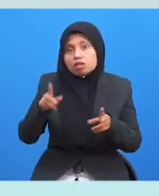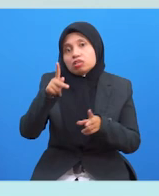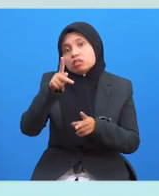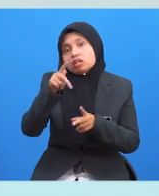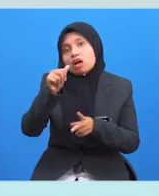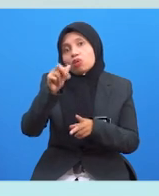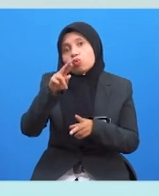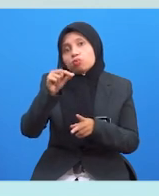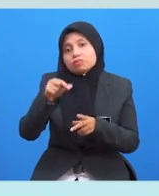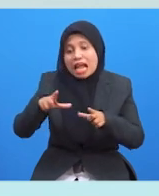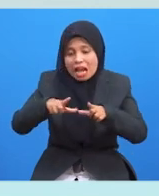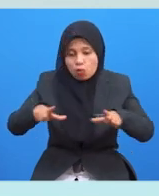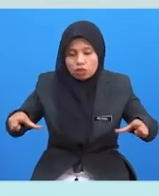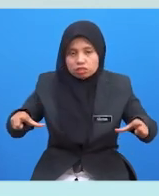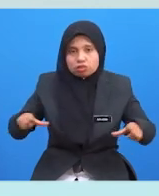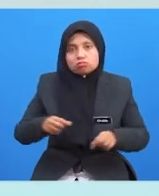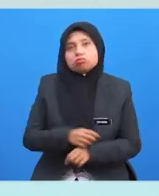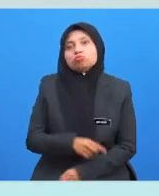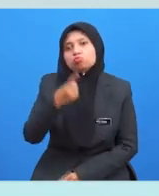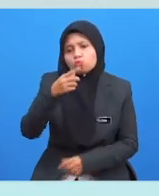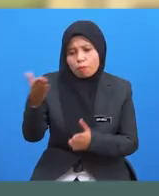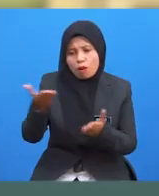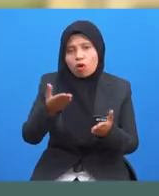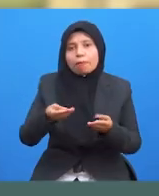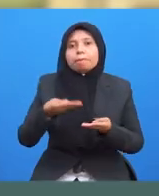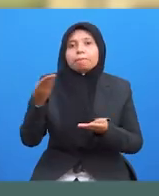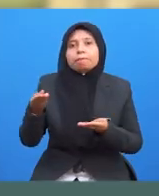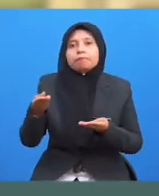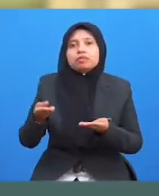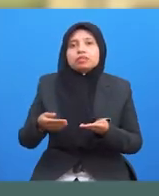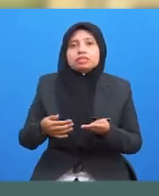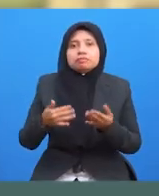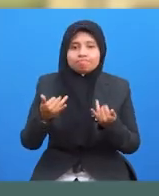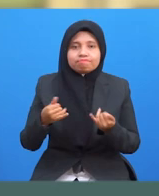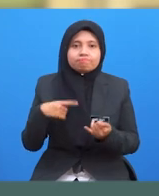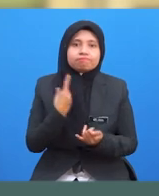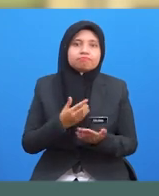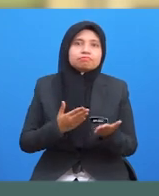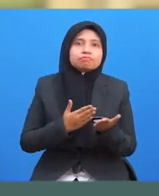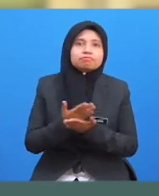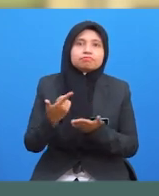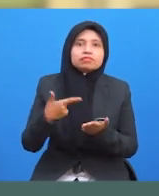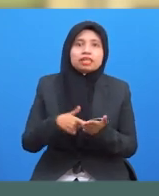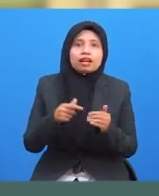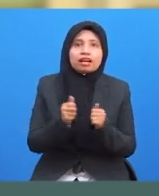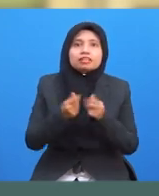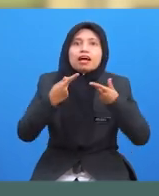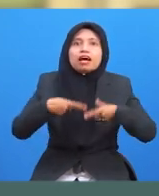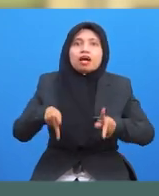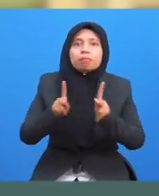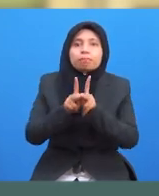mengangkut barangan pukal. Sekarang, kita teruskan lagi dengan